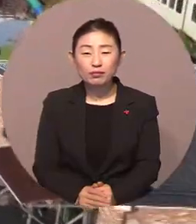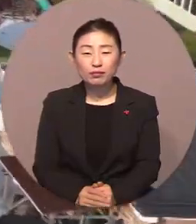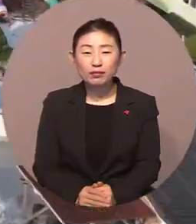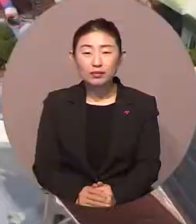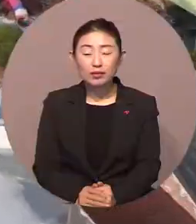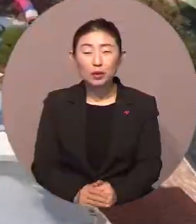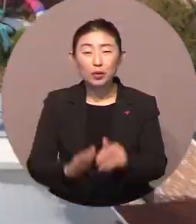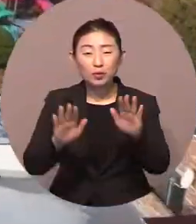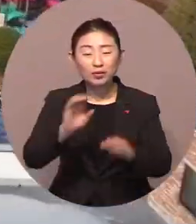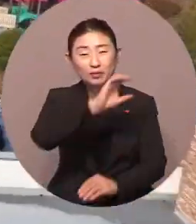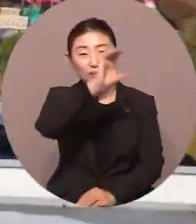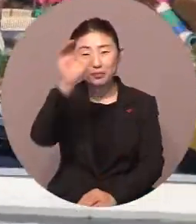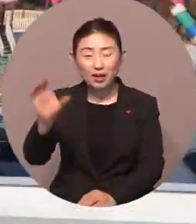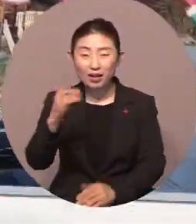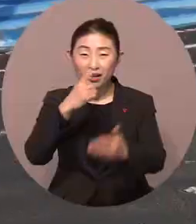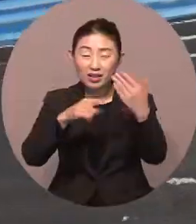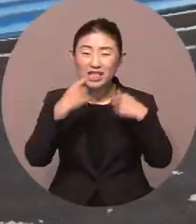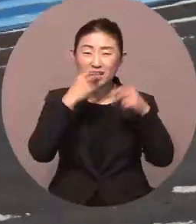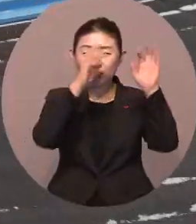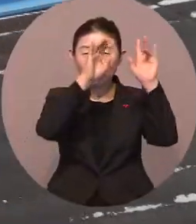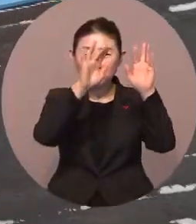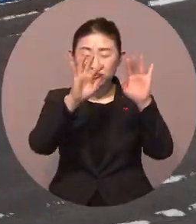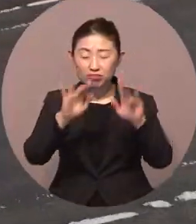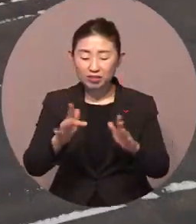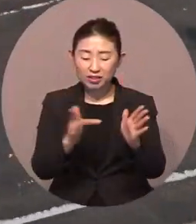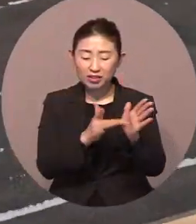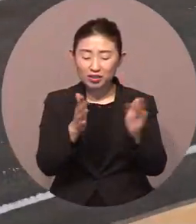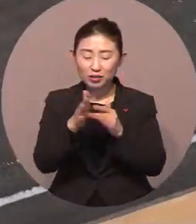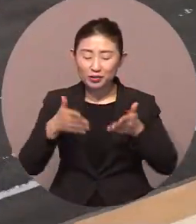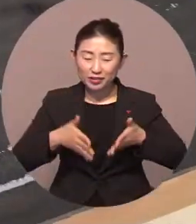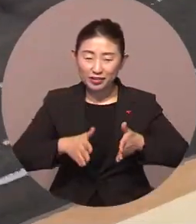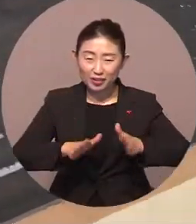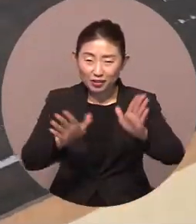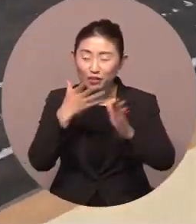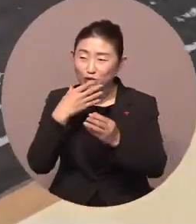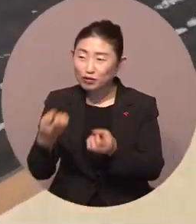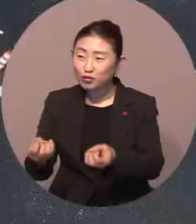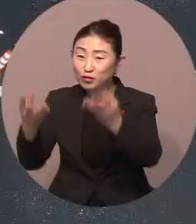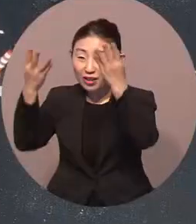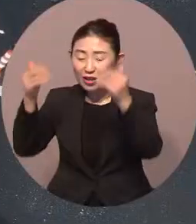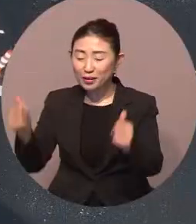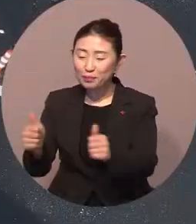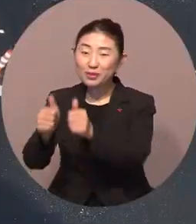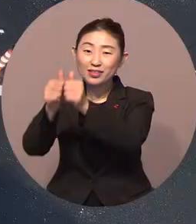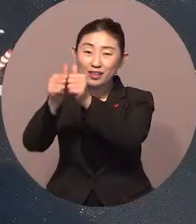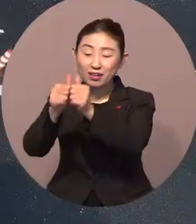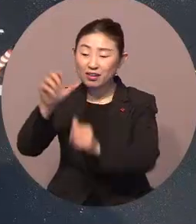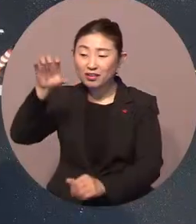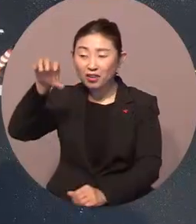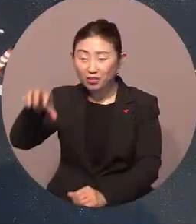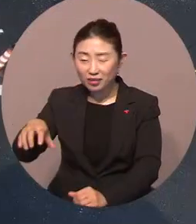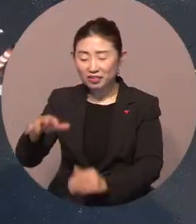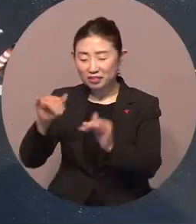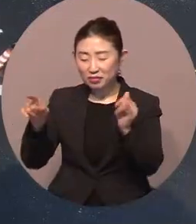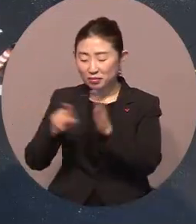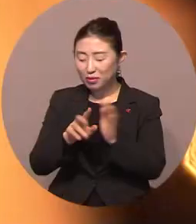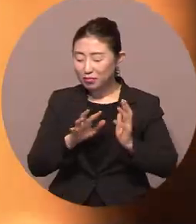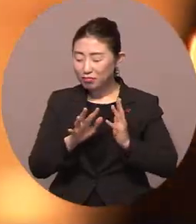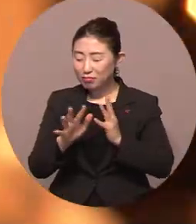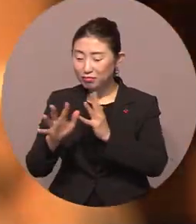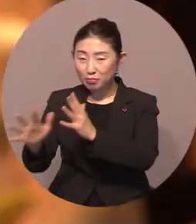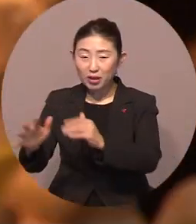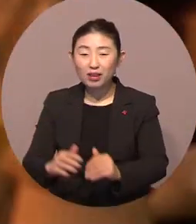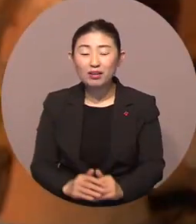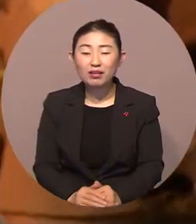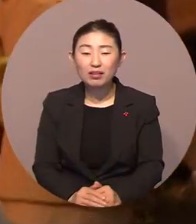하얗게 눈이 내린 성탄절 아침, 예수의 탄생을 축하하는 미사가 열린 성당에 신자들의 발길이 이어집니다.